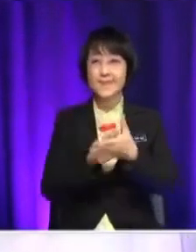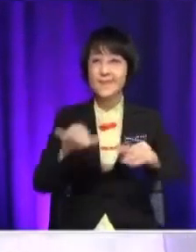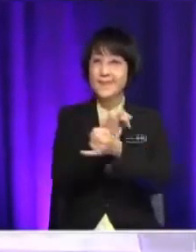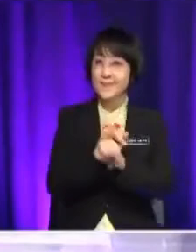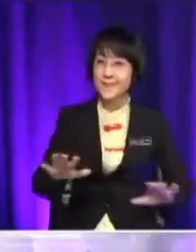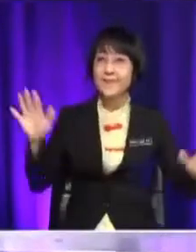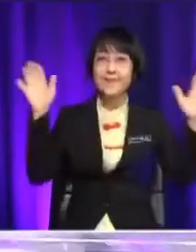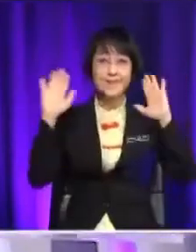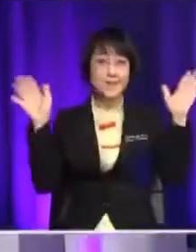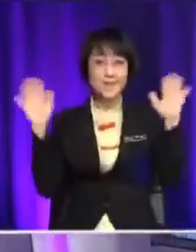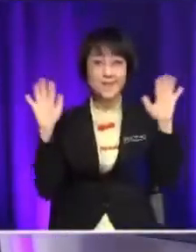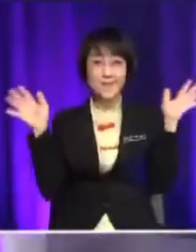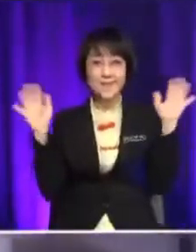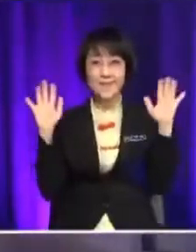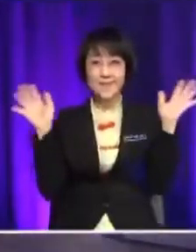sejahtera.